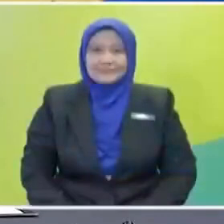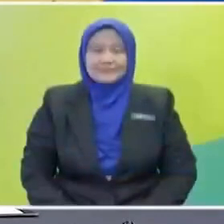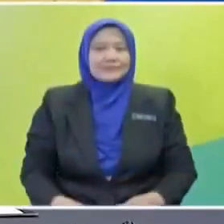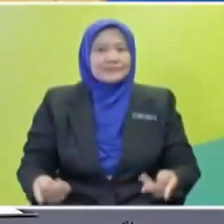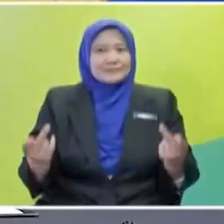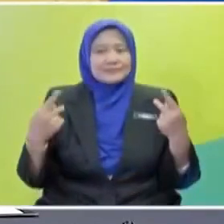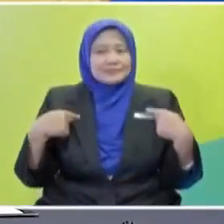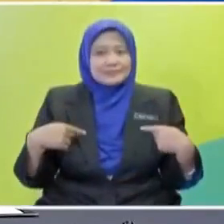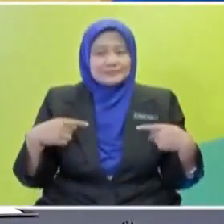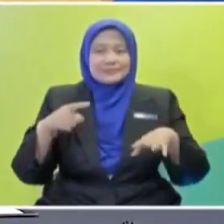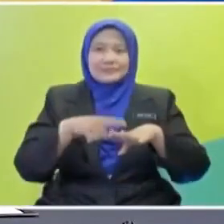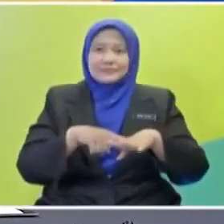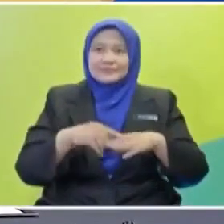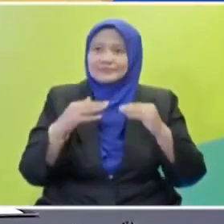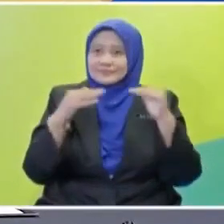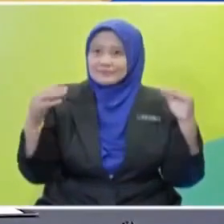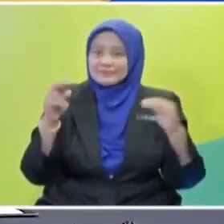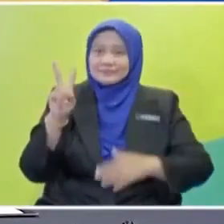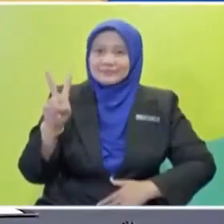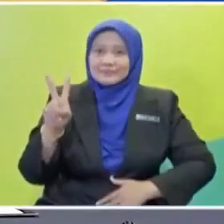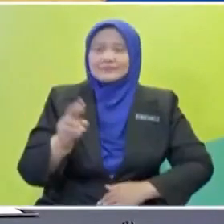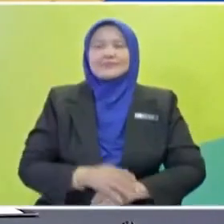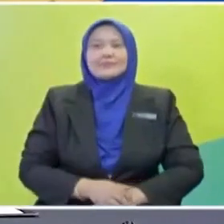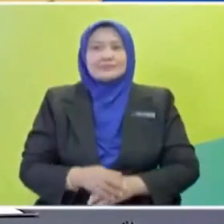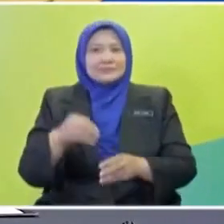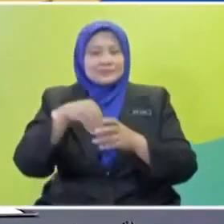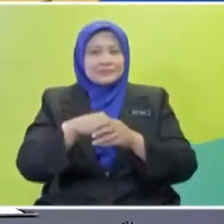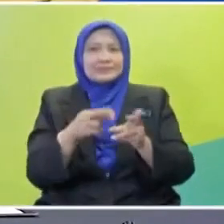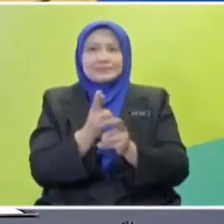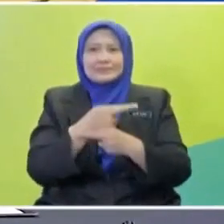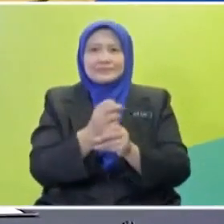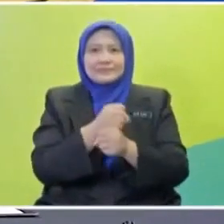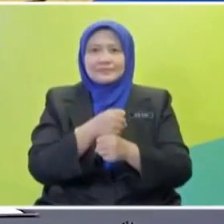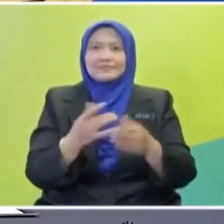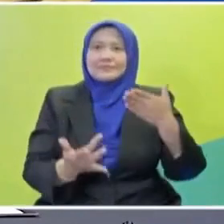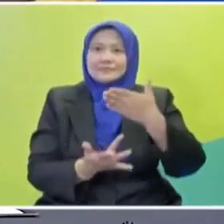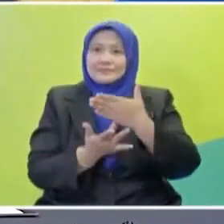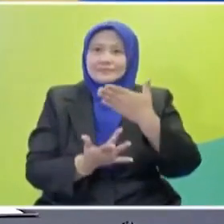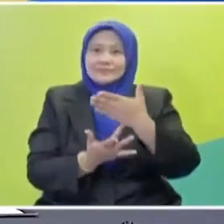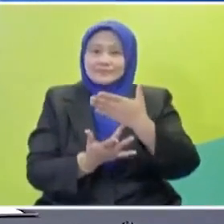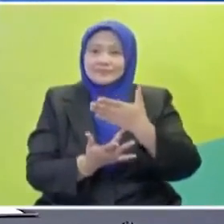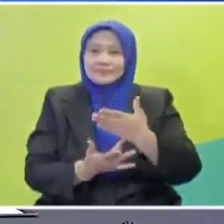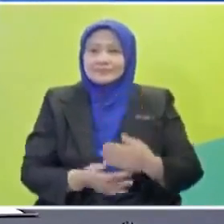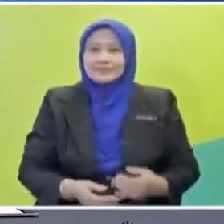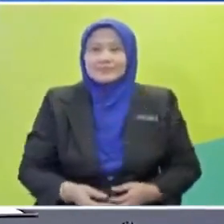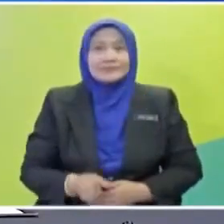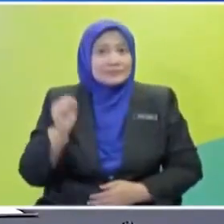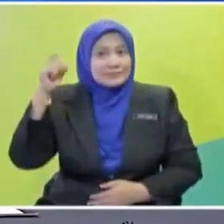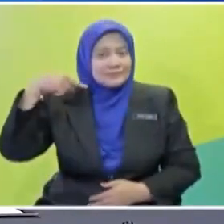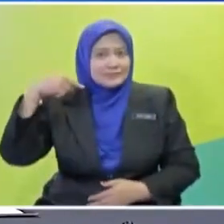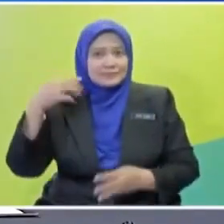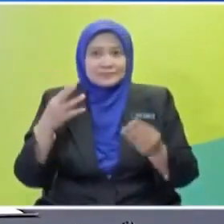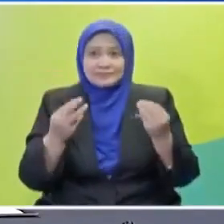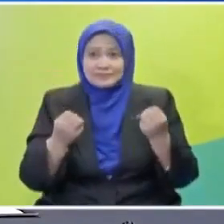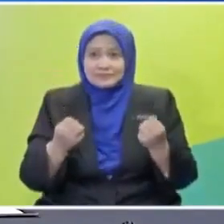Kembalinya ke slot tahap 2 pada hari ini dan mata pelajaran kita reka bentuk dan teknologi. Ha, Kak Syafiqah nak tanya rakan-rakan semua,